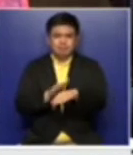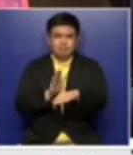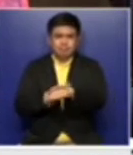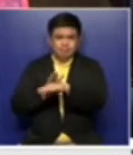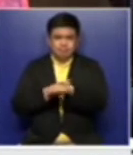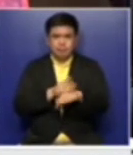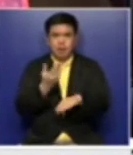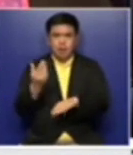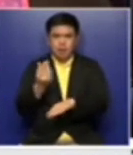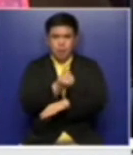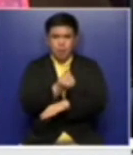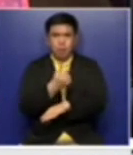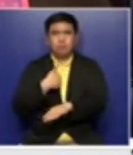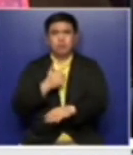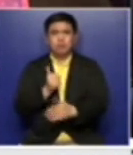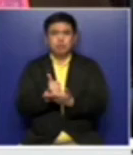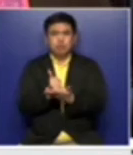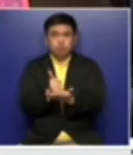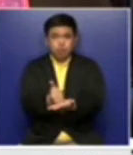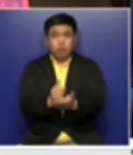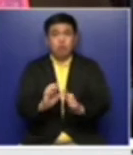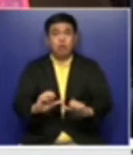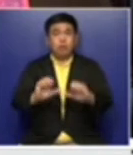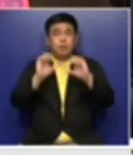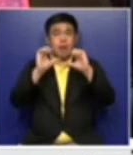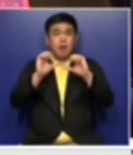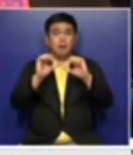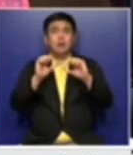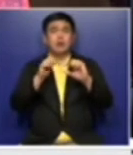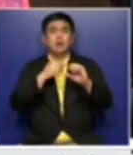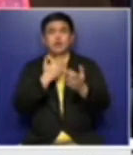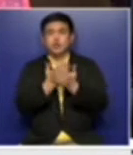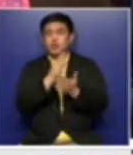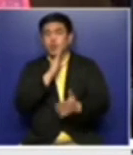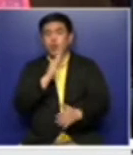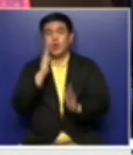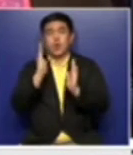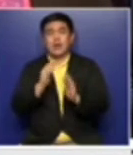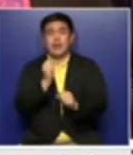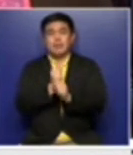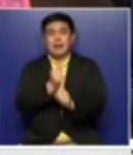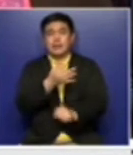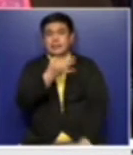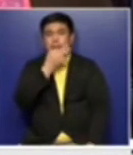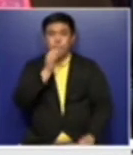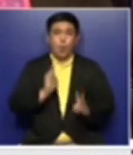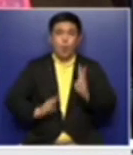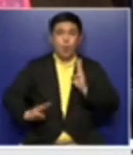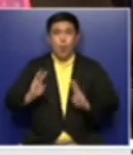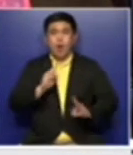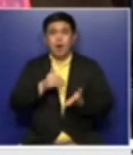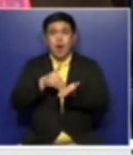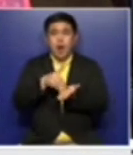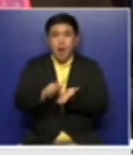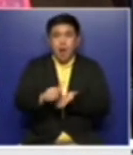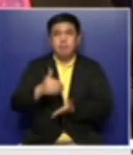ำเนินการช่วยเหลือแรงงานที่ถูกเลิกจ้างตกงานจำนวนล้านรายนะ